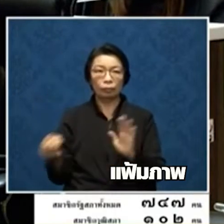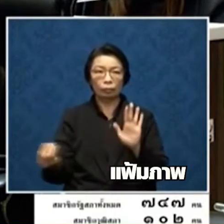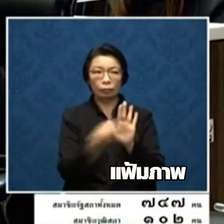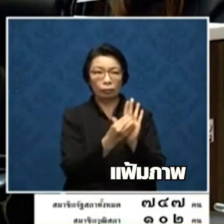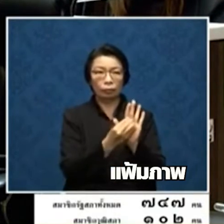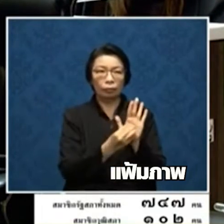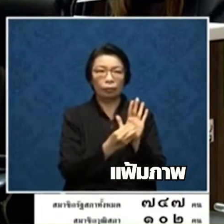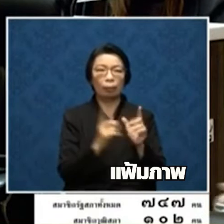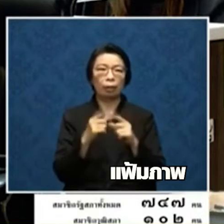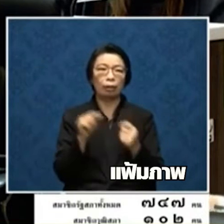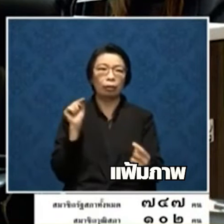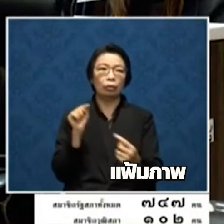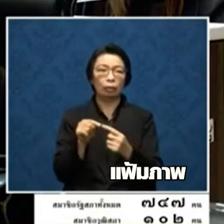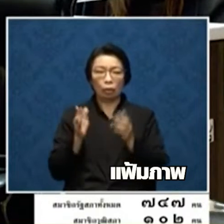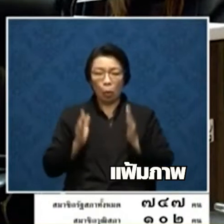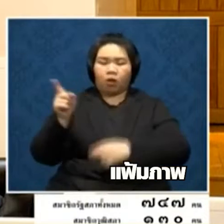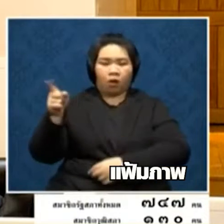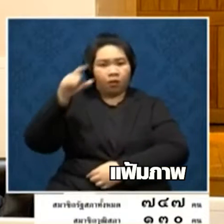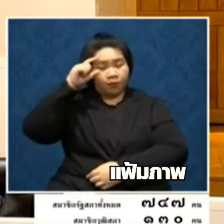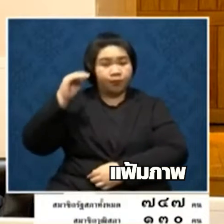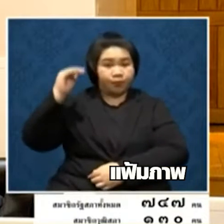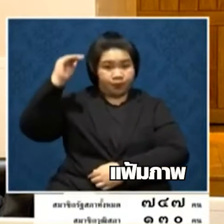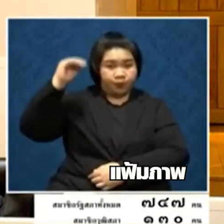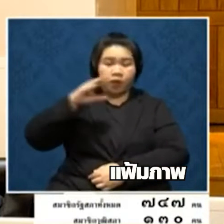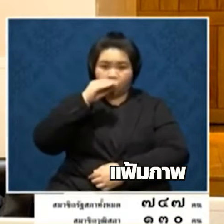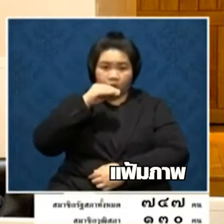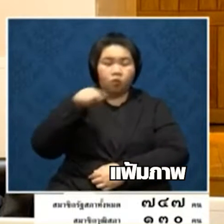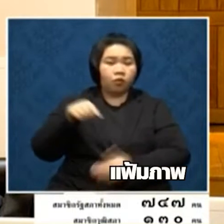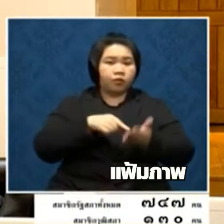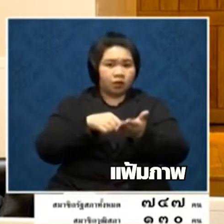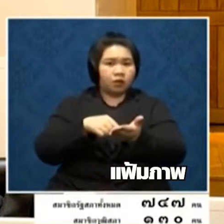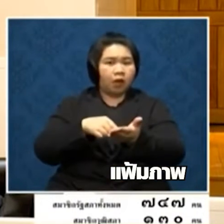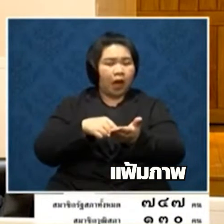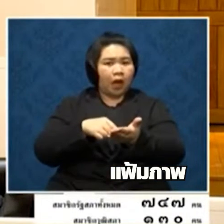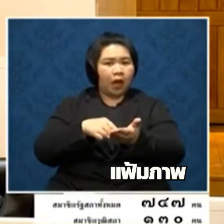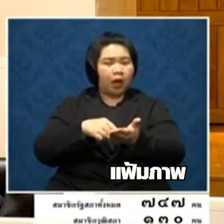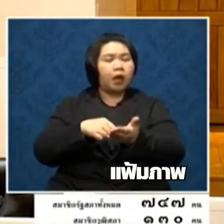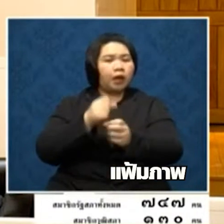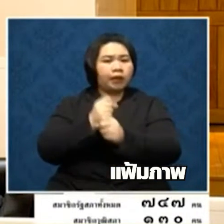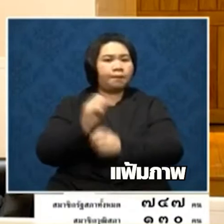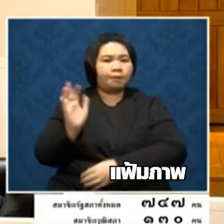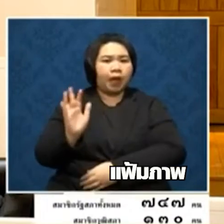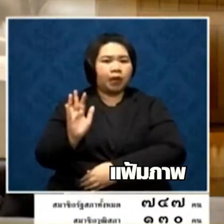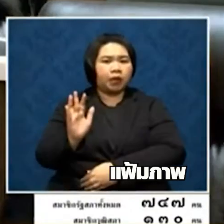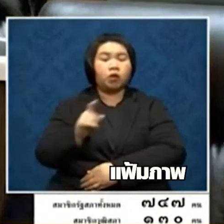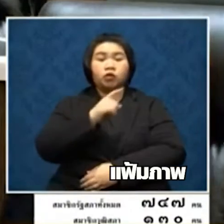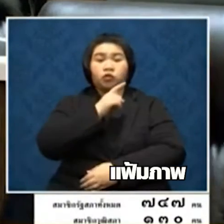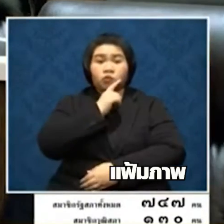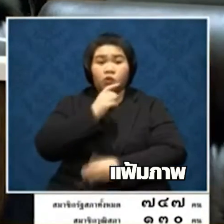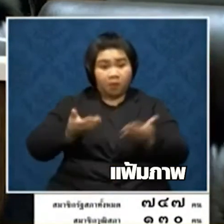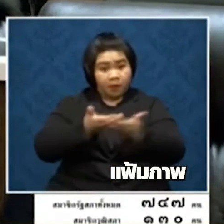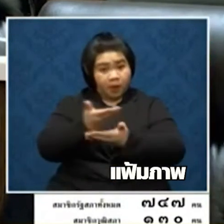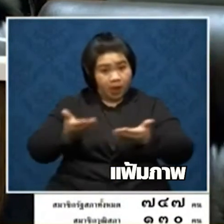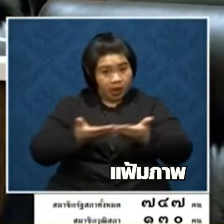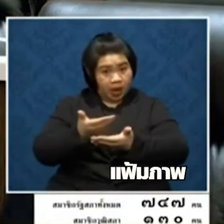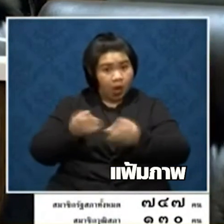ถูกประจานด้วยการจารึกชื่อไว้บนหนังหมารัฐธรรธรรมนูญฉบับนี้ได้ทำลายความเข้มแข็งของพรรคการเมืองและทำให้การเมือง